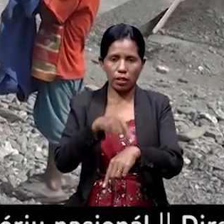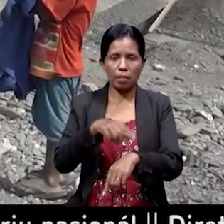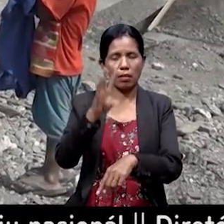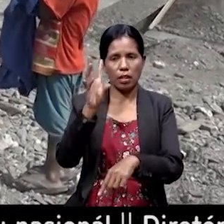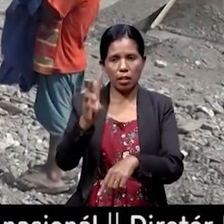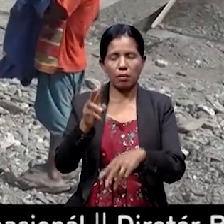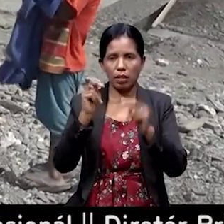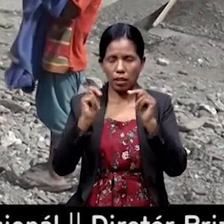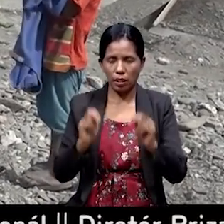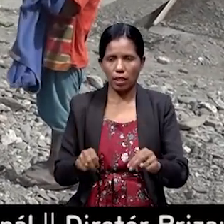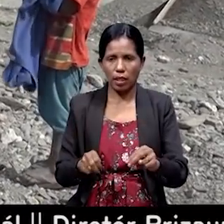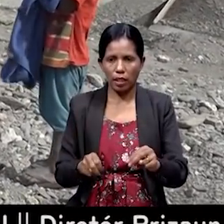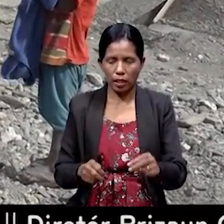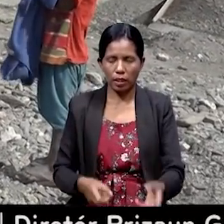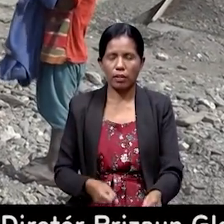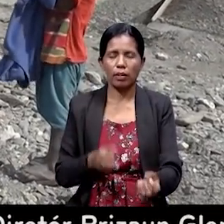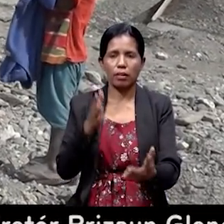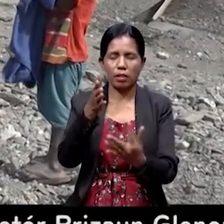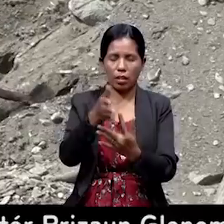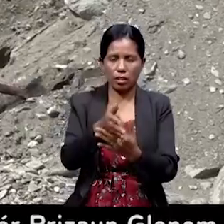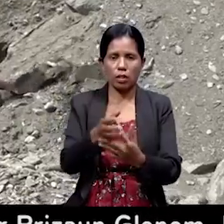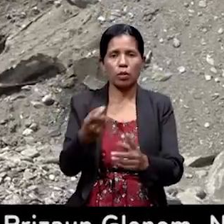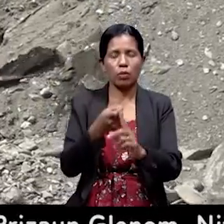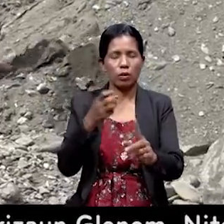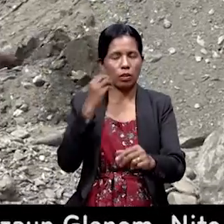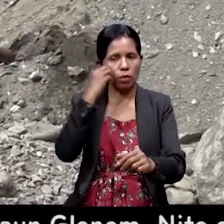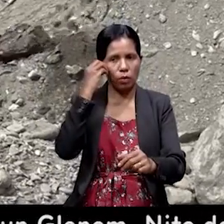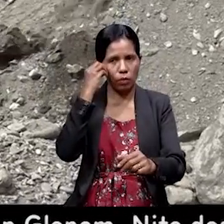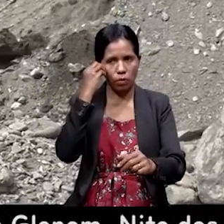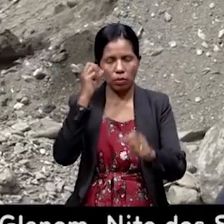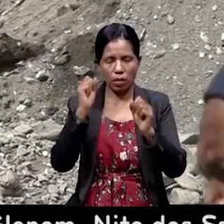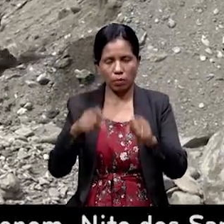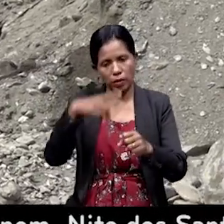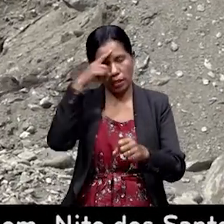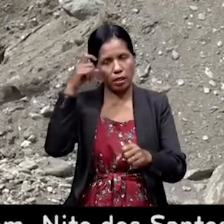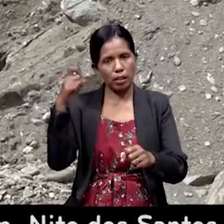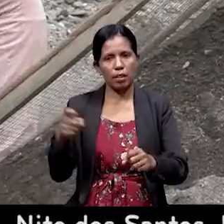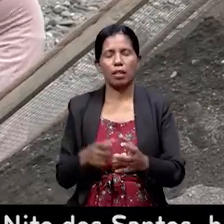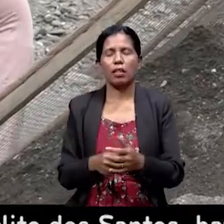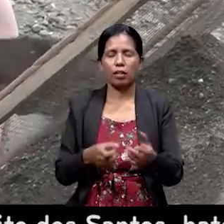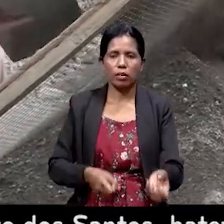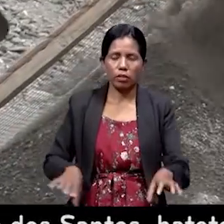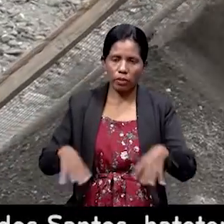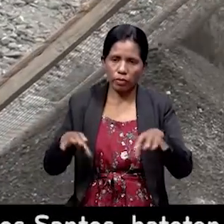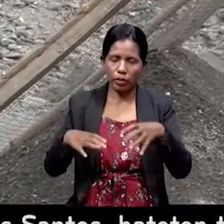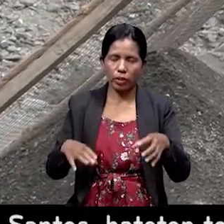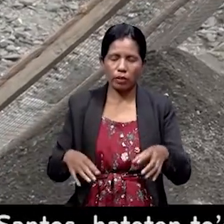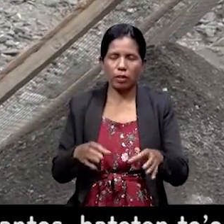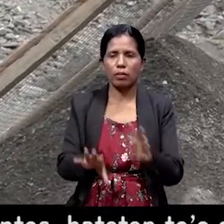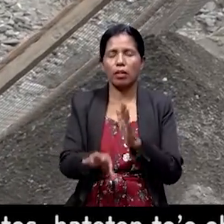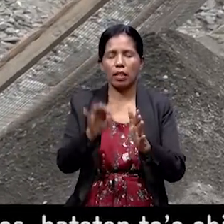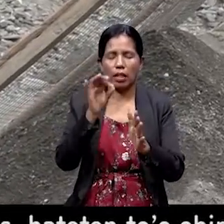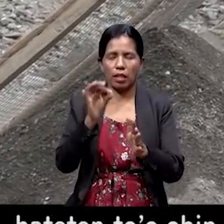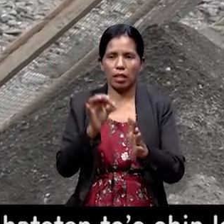tengki harahun ruin, hakat ain sai husi uma, ho di bahikis kosar beng, tandet atau hetan itu bikan tulu